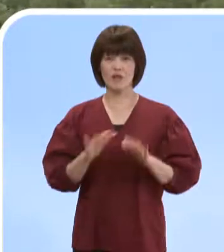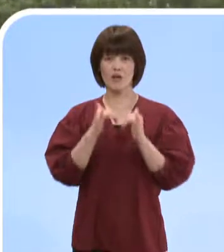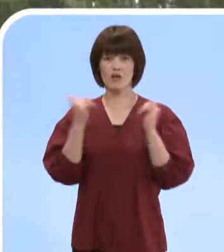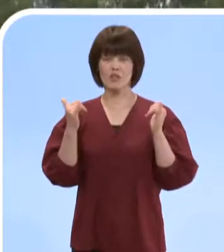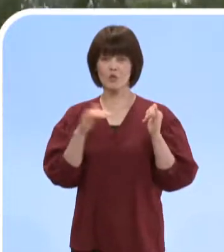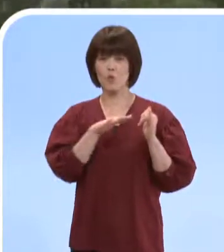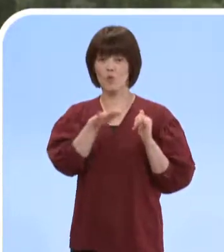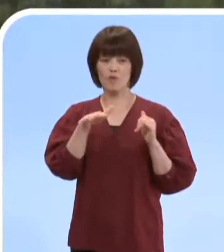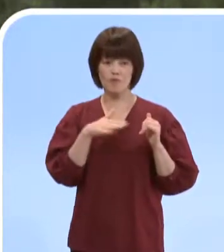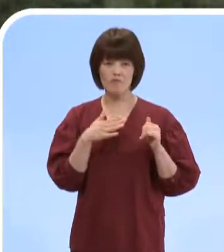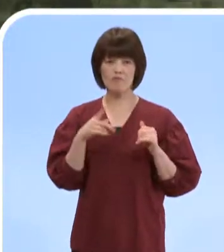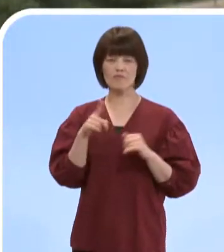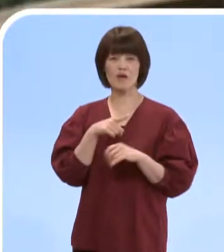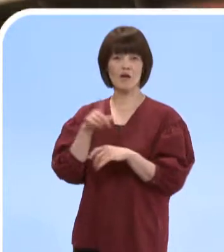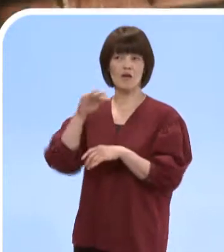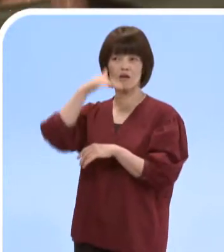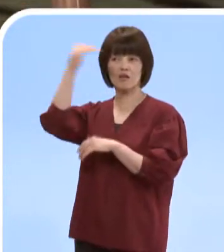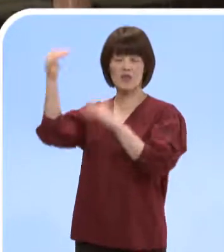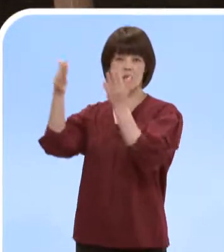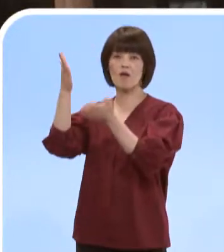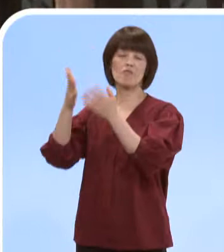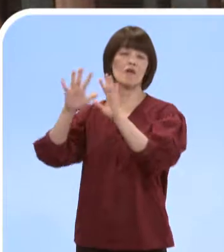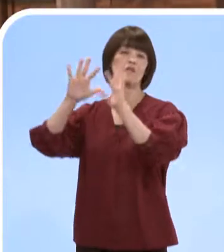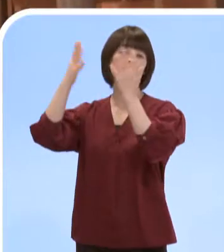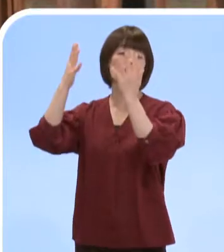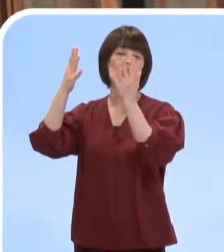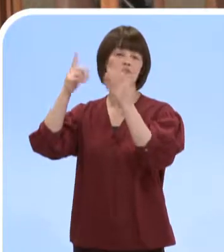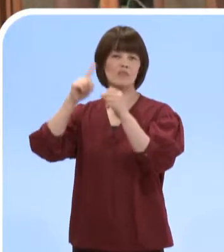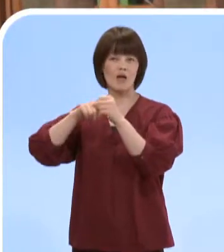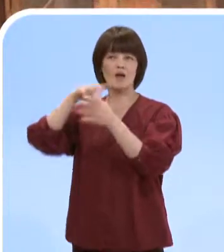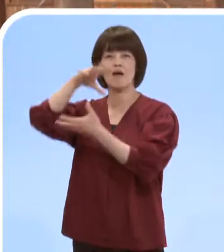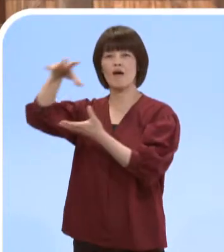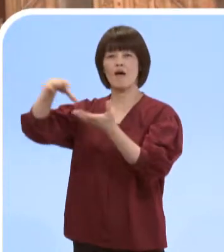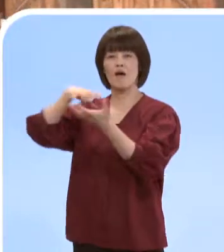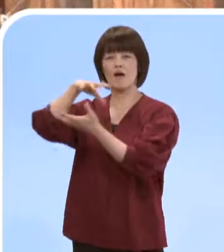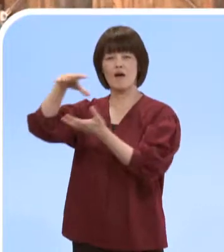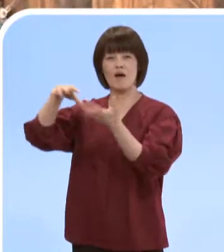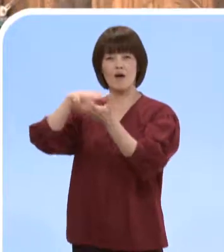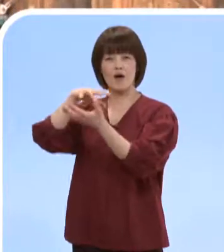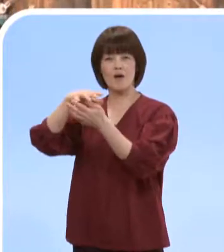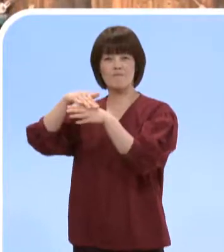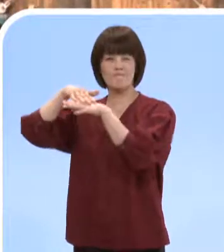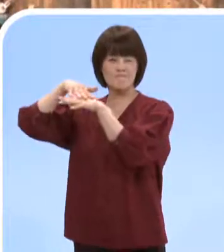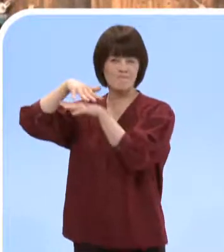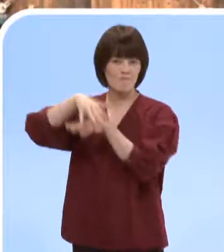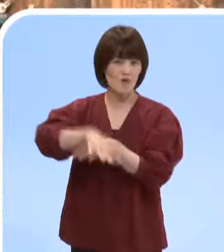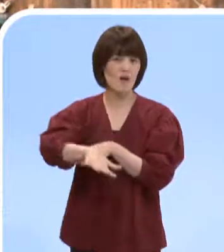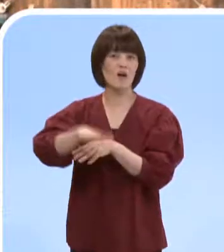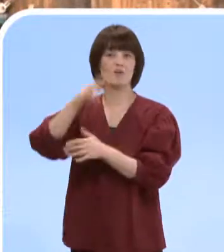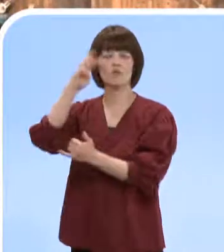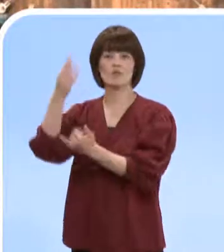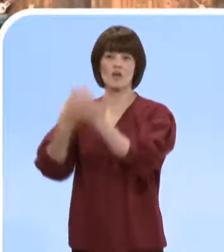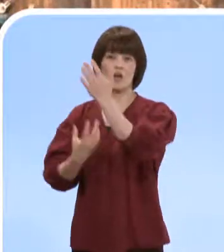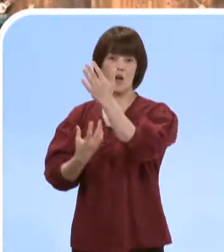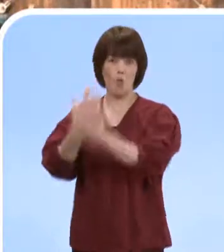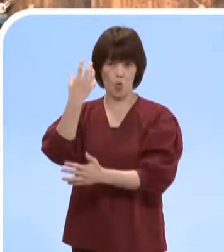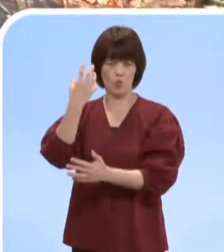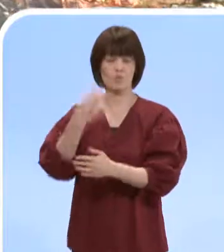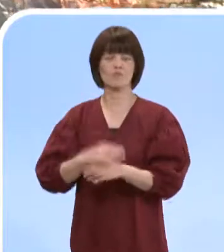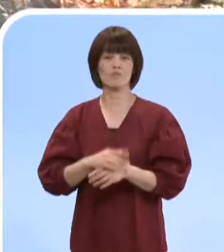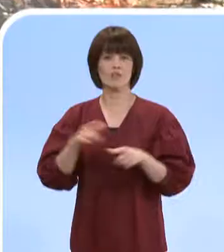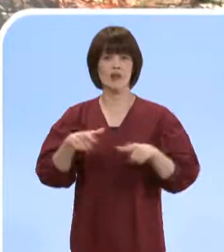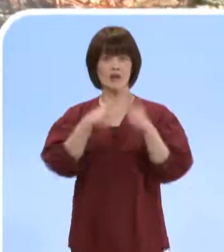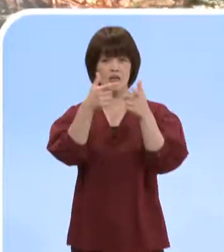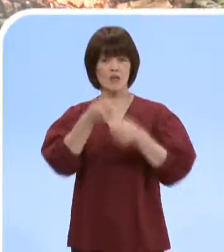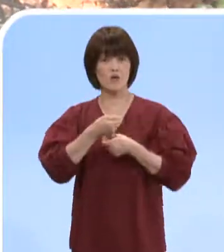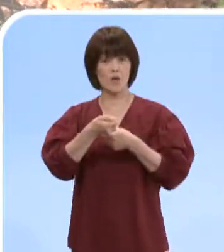人が山の手入れをしないので、どんどん山が荒れて山崩れなどの自然災害が発生する。間